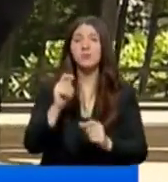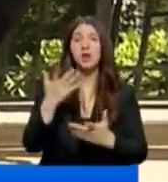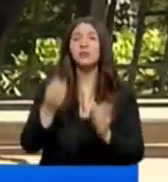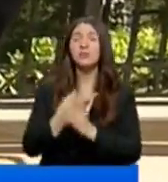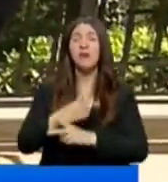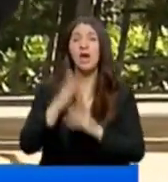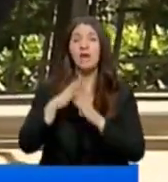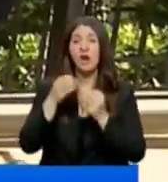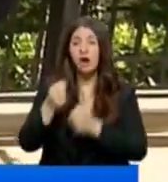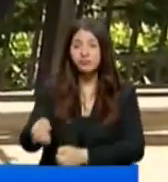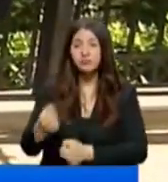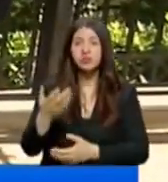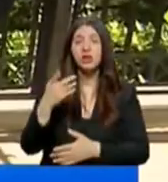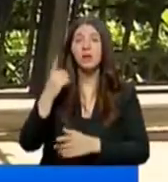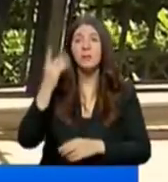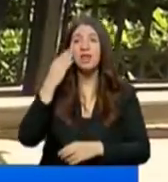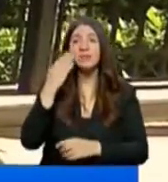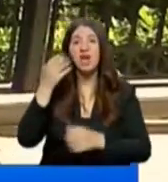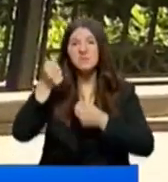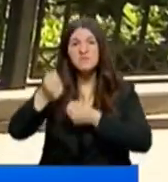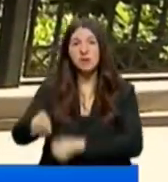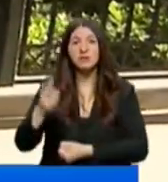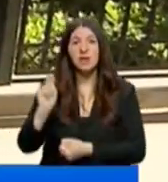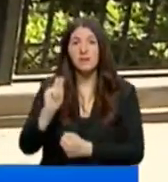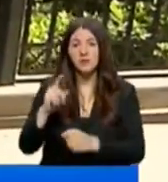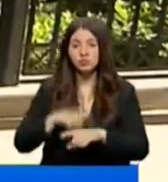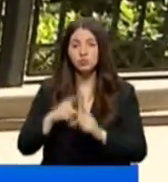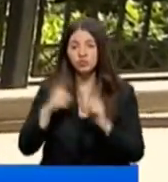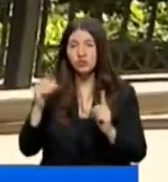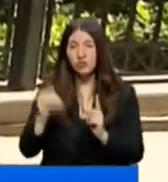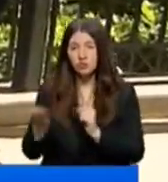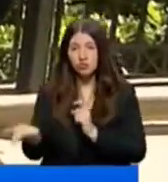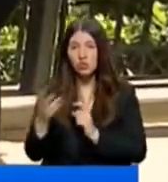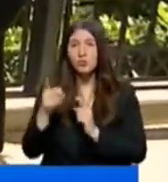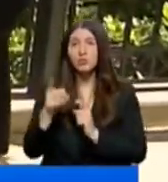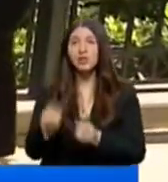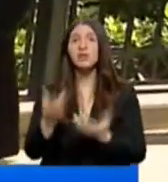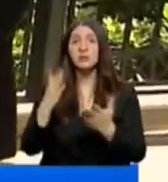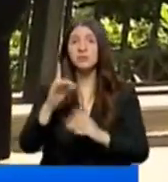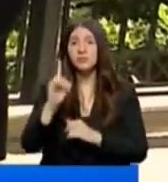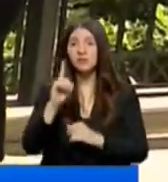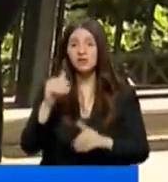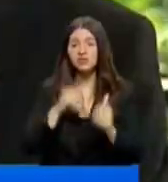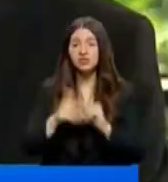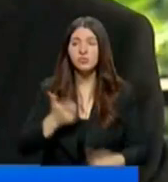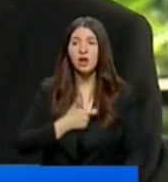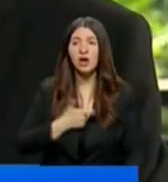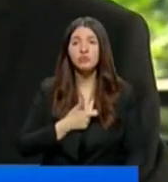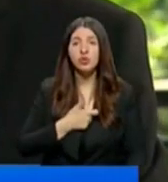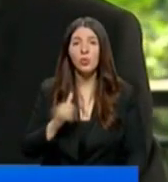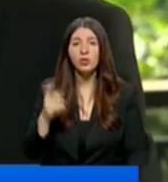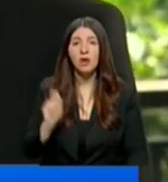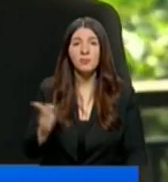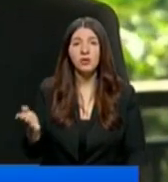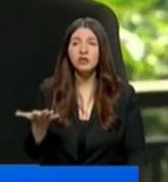sabahın köründe evine basma, bir anlamda baskı uygulama sürecini getiriyorlar. Bunlar yetmedi, bir de şimdi seçim kanunlarıyla